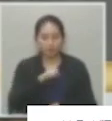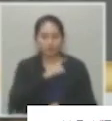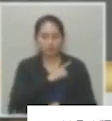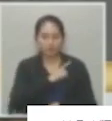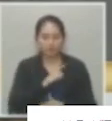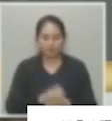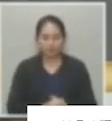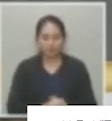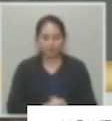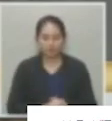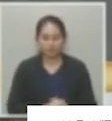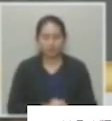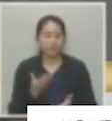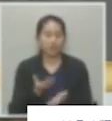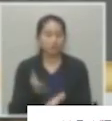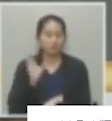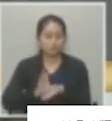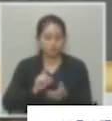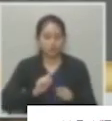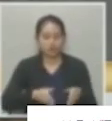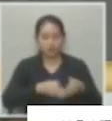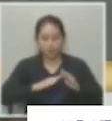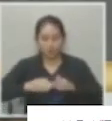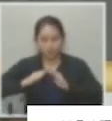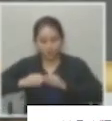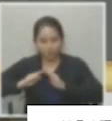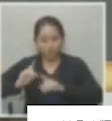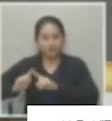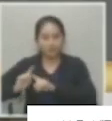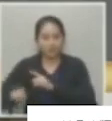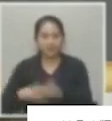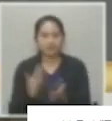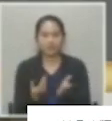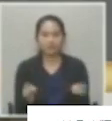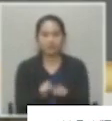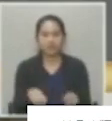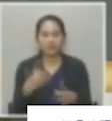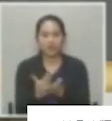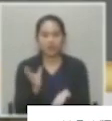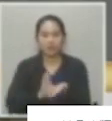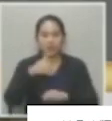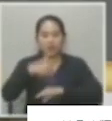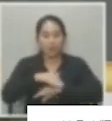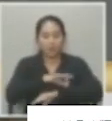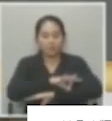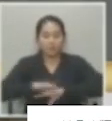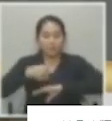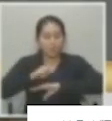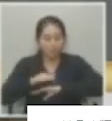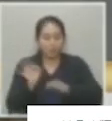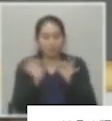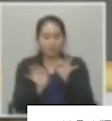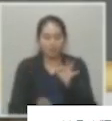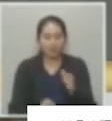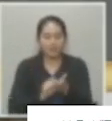เราอนุญาตให้กองทุนต่างๆตั้งขึ้นมาหมดเลยเป็นเงินเหมือนเงินนอกก็ประมาณครับแล้วก็เขียนกฎหมายให้เขาจ่